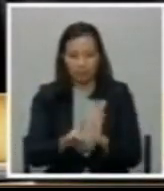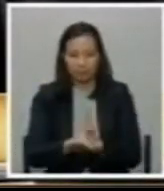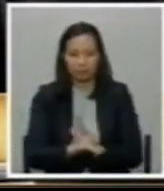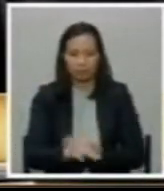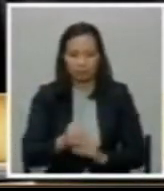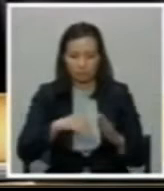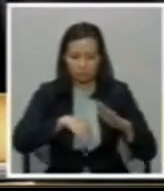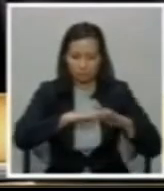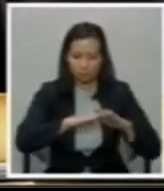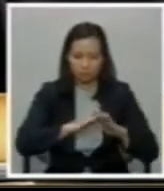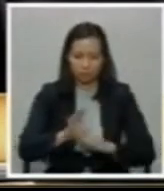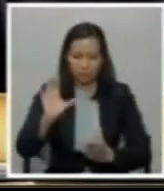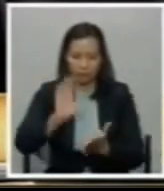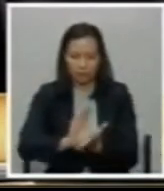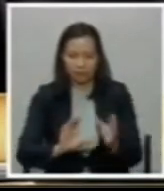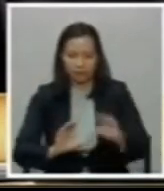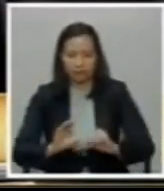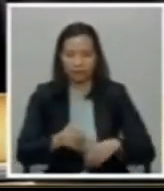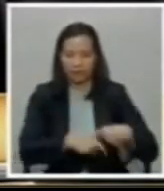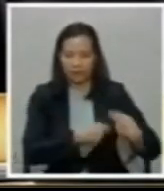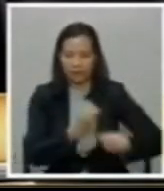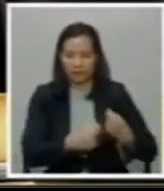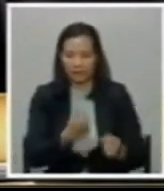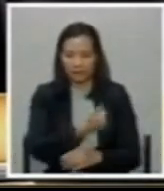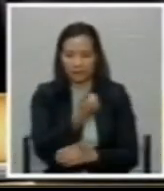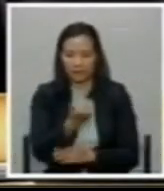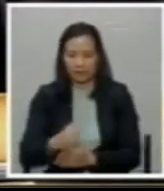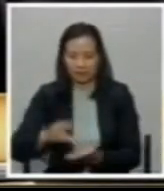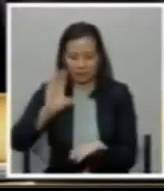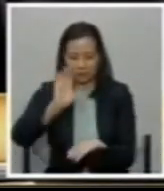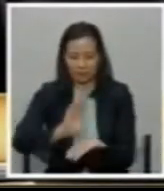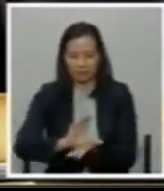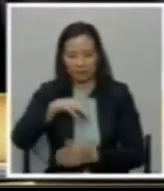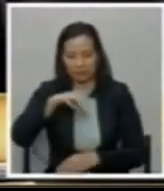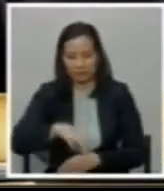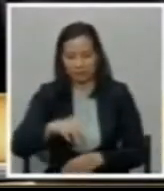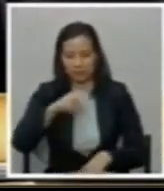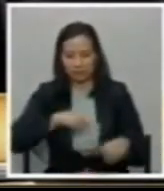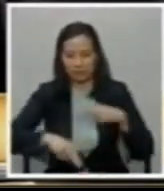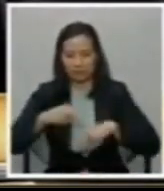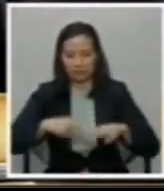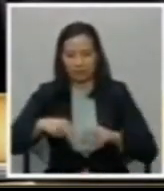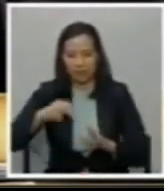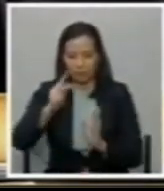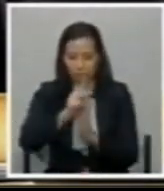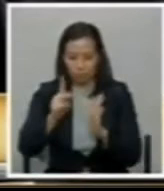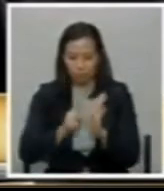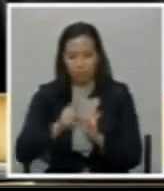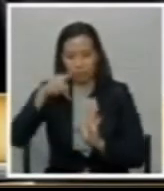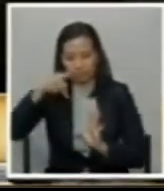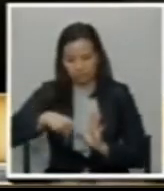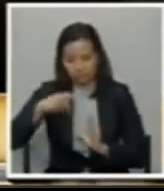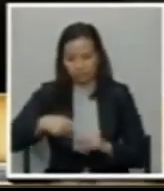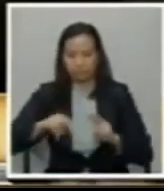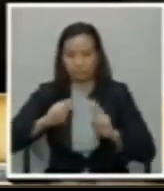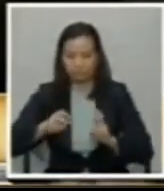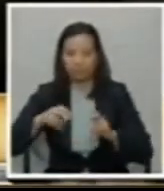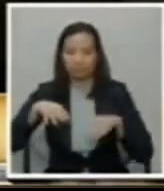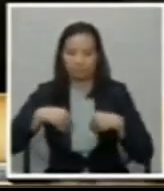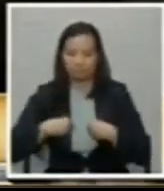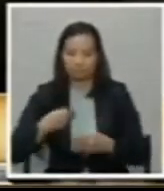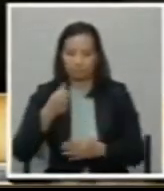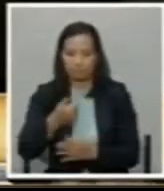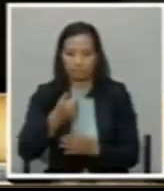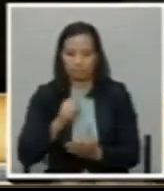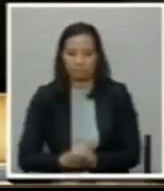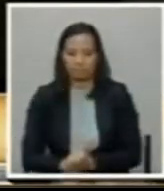ดไม่เหมือนกับเงินก็ประมาณรายจ่ายอื่นสำนักงบน่าจะดูแลเรื่องนี้หรือจะใช้กฎหมายพิเศษทำเรื่องนี้โดยตรงก็ยอมได้นะครับไ